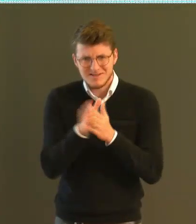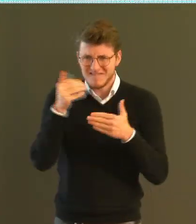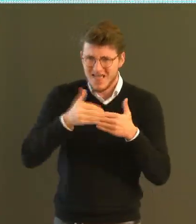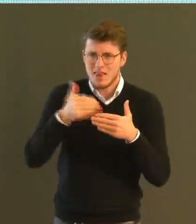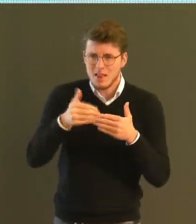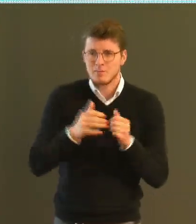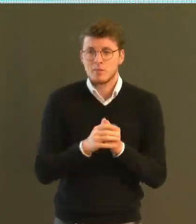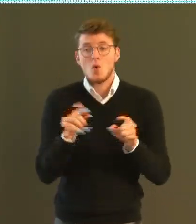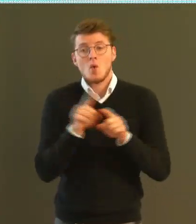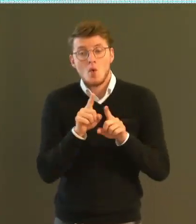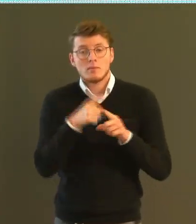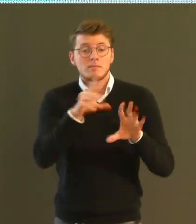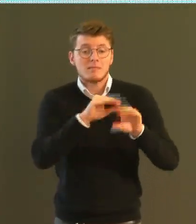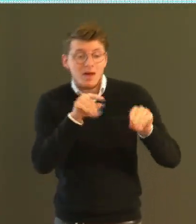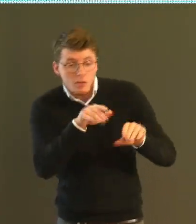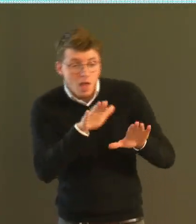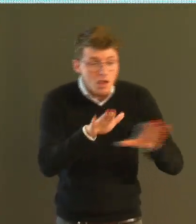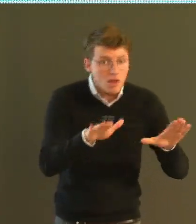m